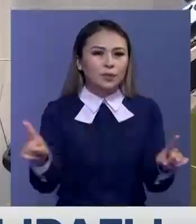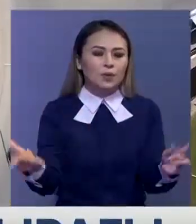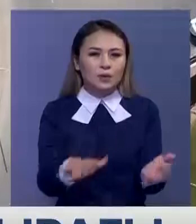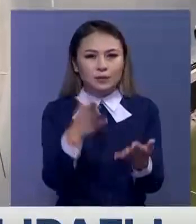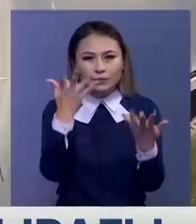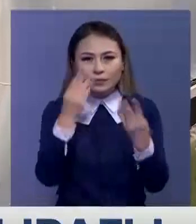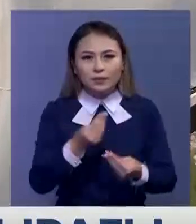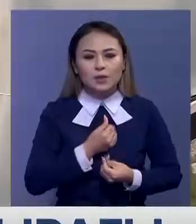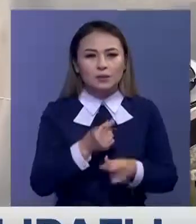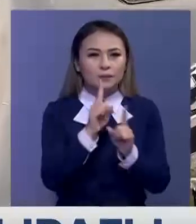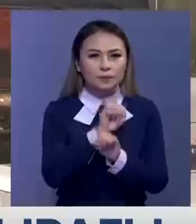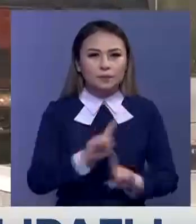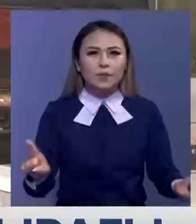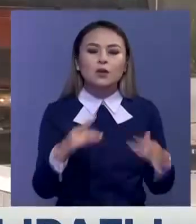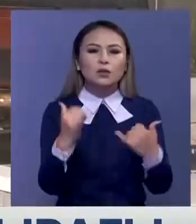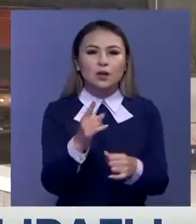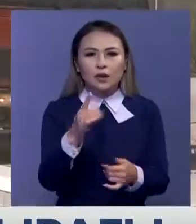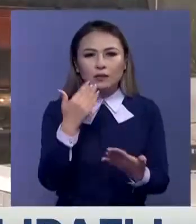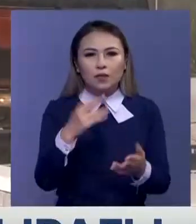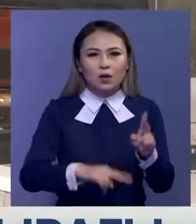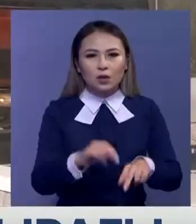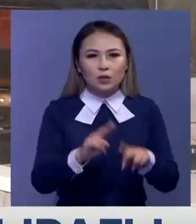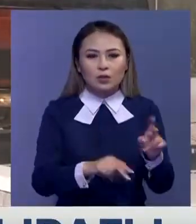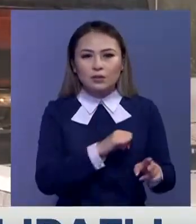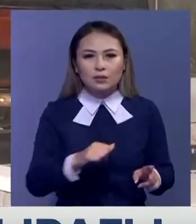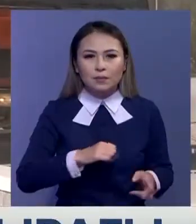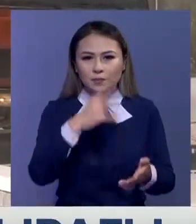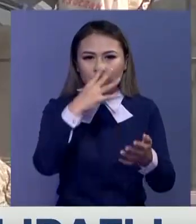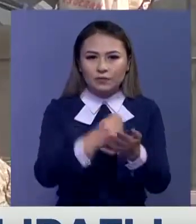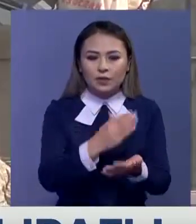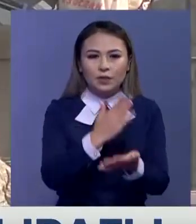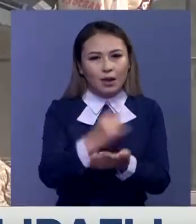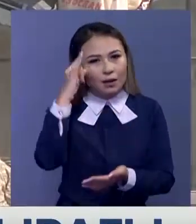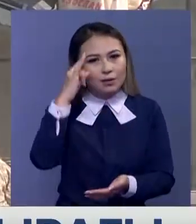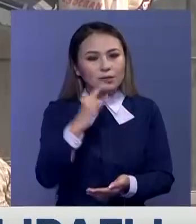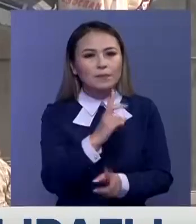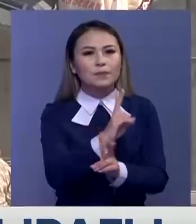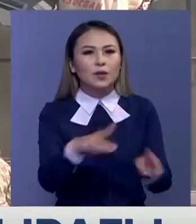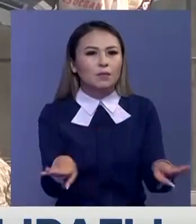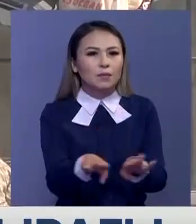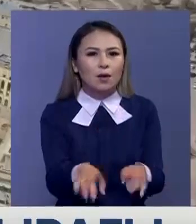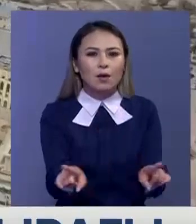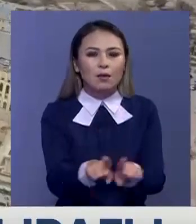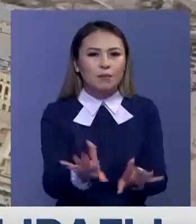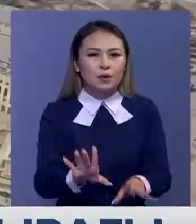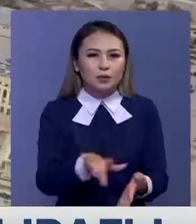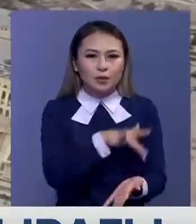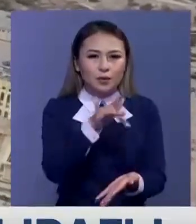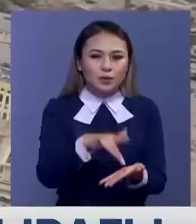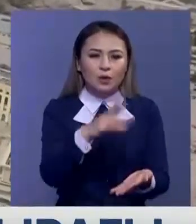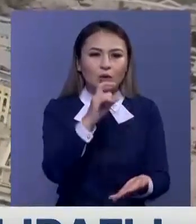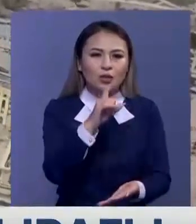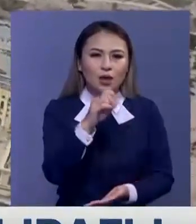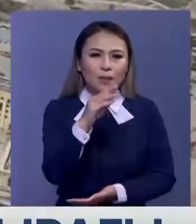келбеті тәнтетпей қоймайды. Бір ерекшелігі құрылыстың өз мәнері бар, әр ол Қазақстанның бірде бір қаласын ұқсамайды. Салынған ғимарат Қожа Ахмет